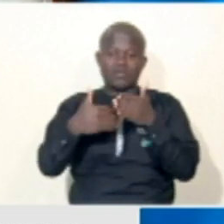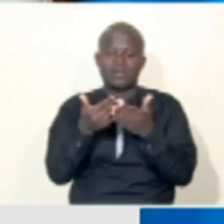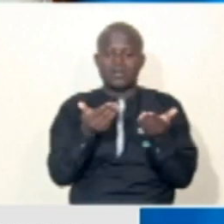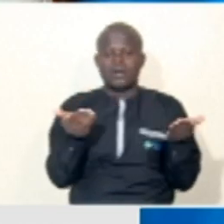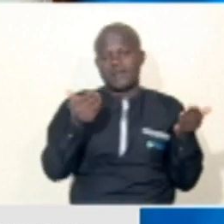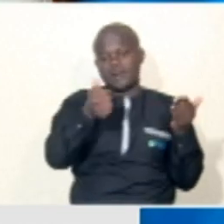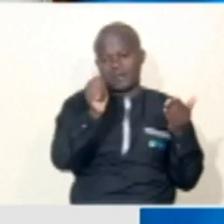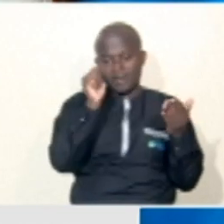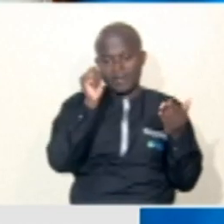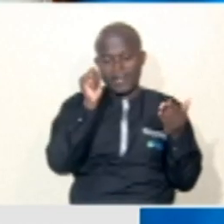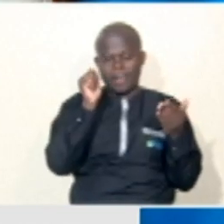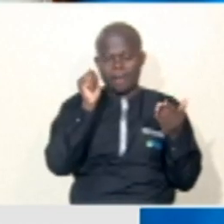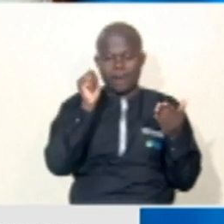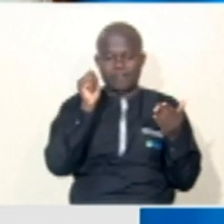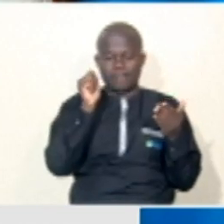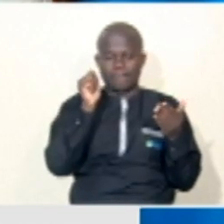kuruta umugabo.